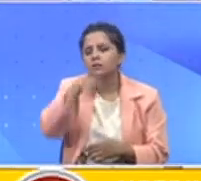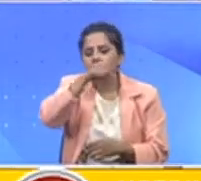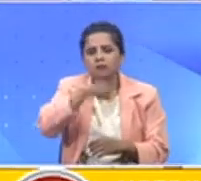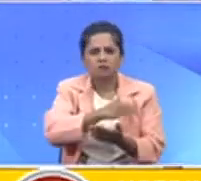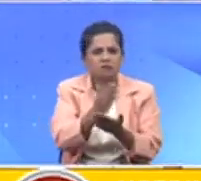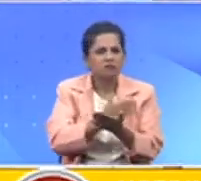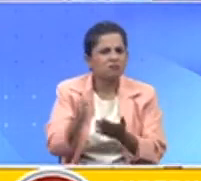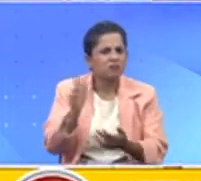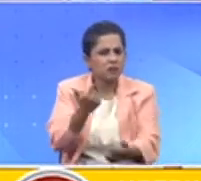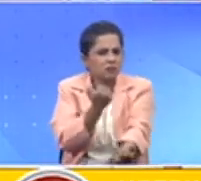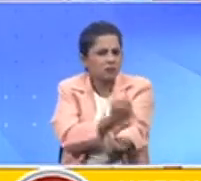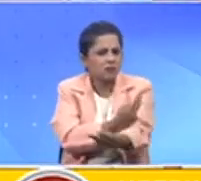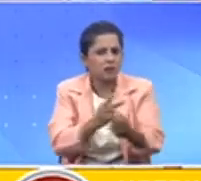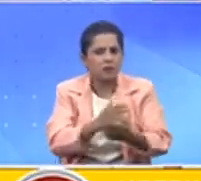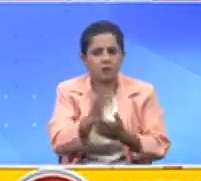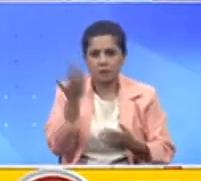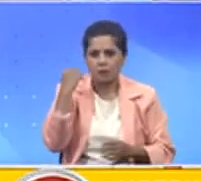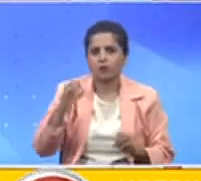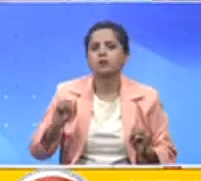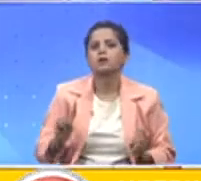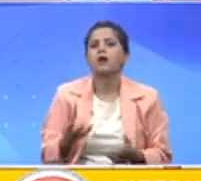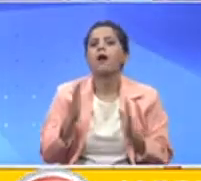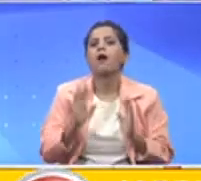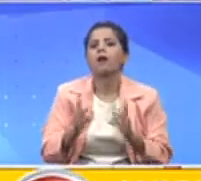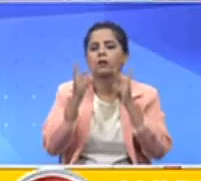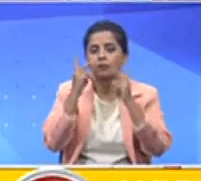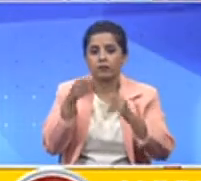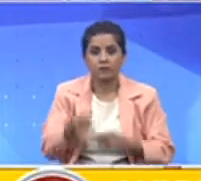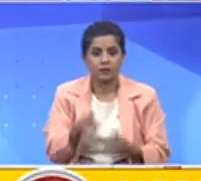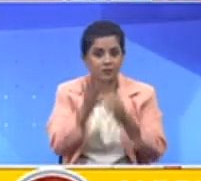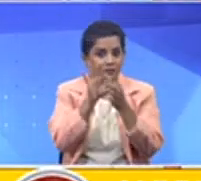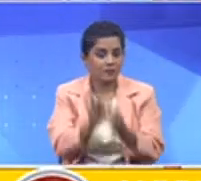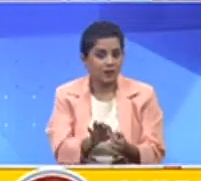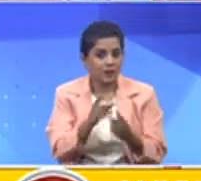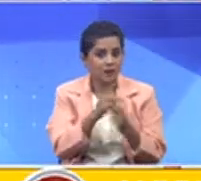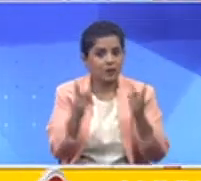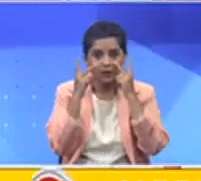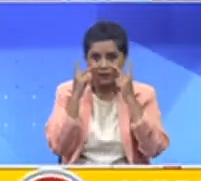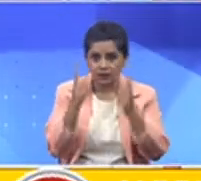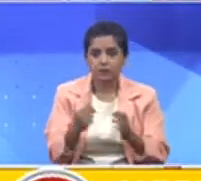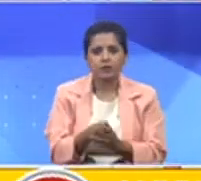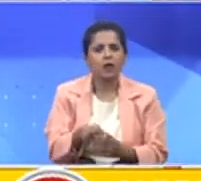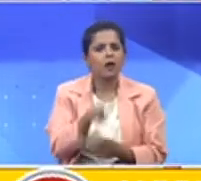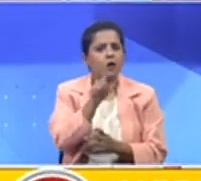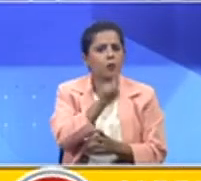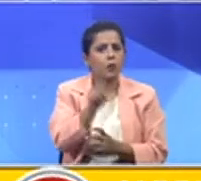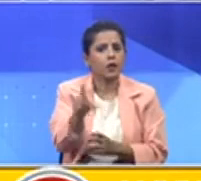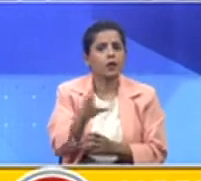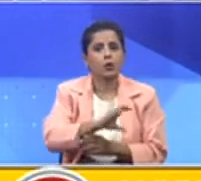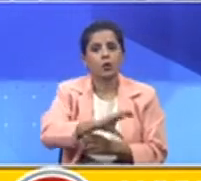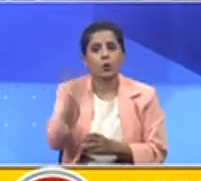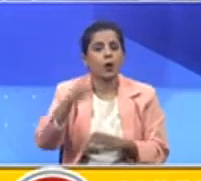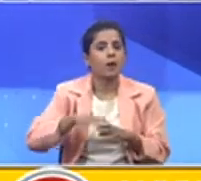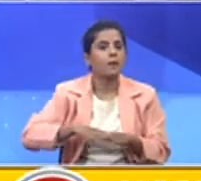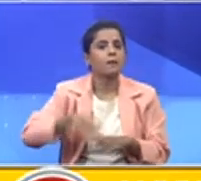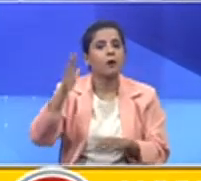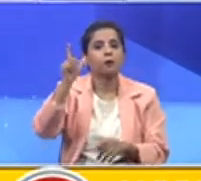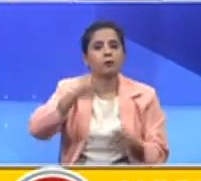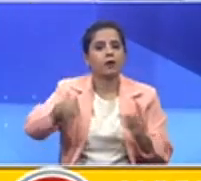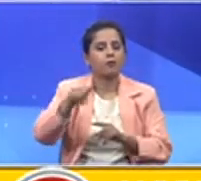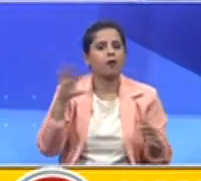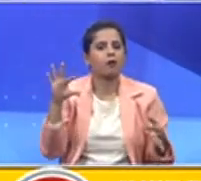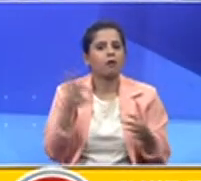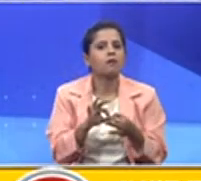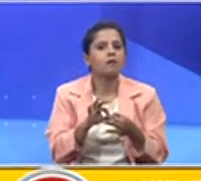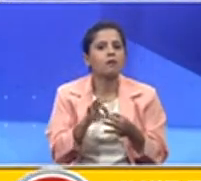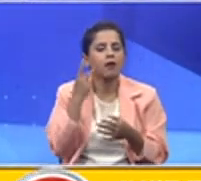भारत अभ्यान के सुर्वाजान की गई थी इस अभ्यान से 11 करोड से जादा लोगों को जोड़ा